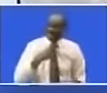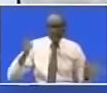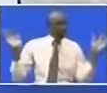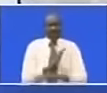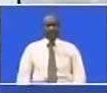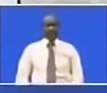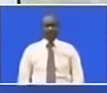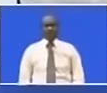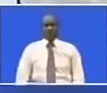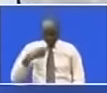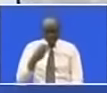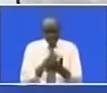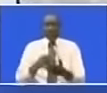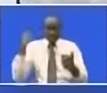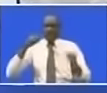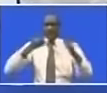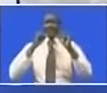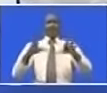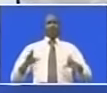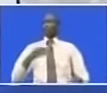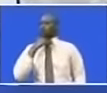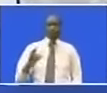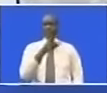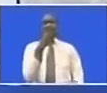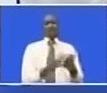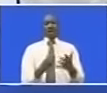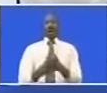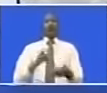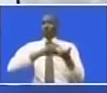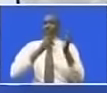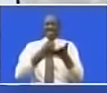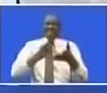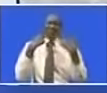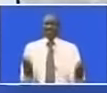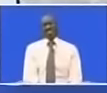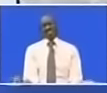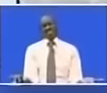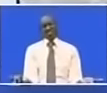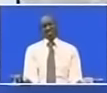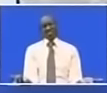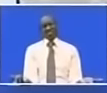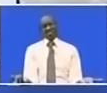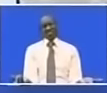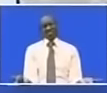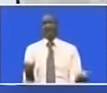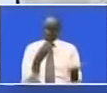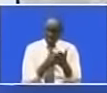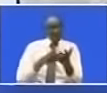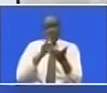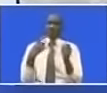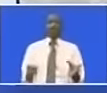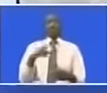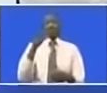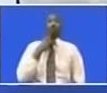hapana, sisi kiwango cha fedha ambacho umechitupa na walishasaini mkataba na tume kwa na msimamizi wa uchaguzi kwa niaba ya tume na fedha wameshalipa, wakasema